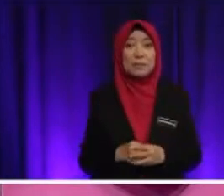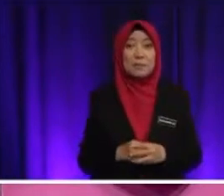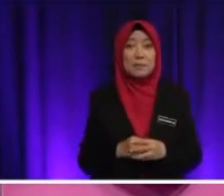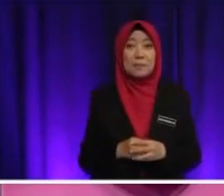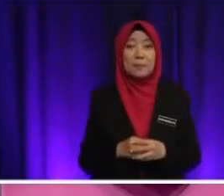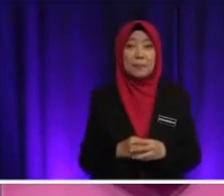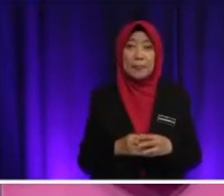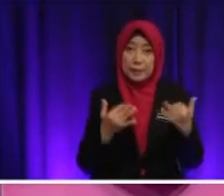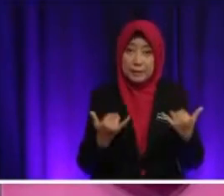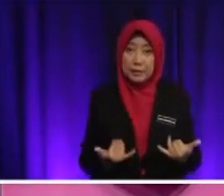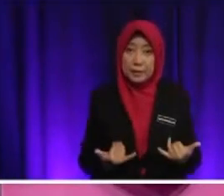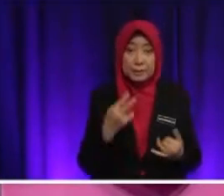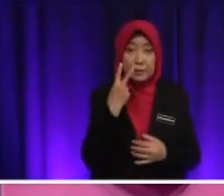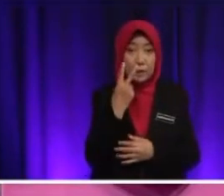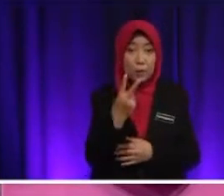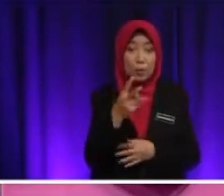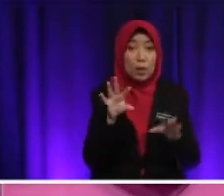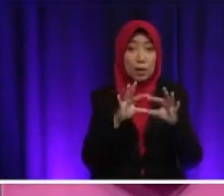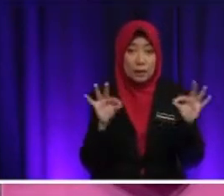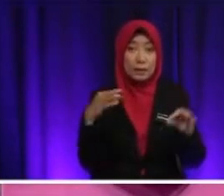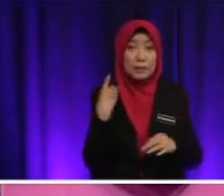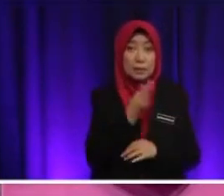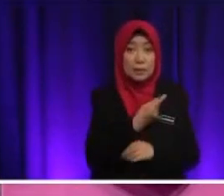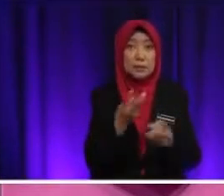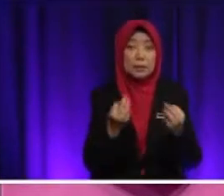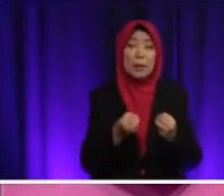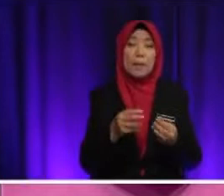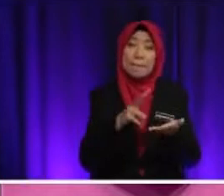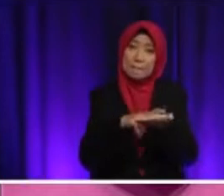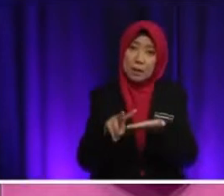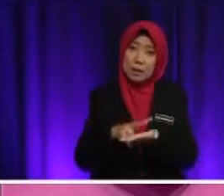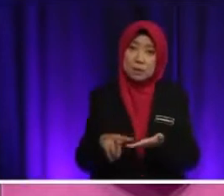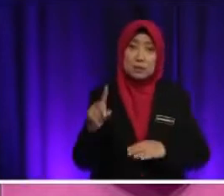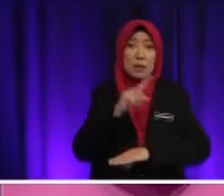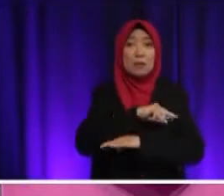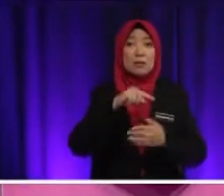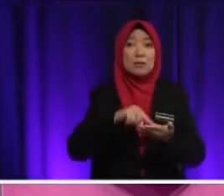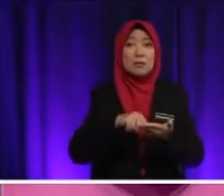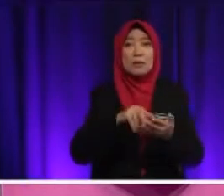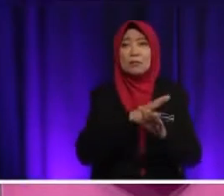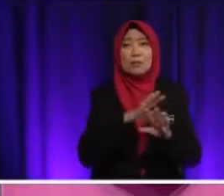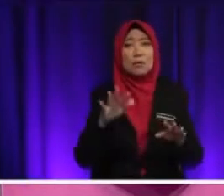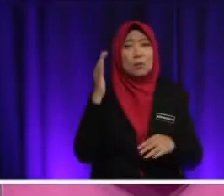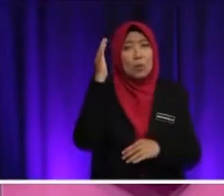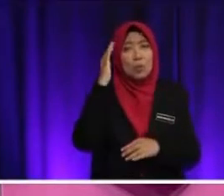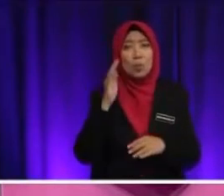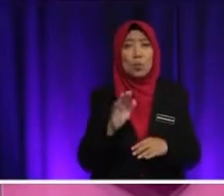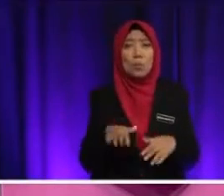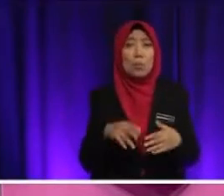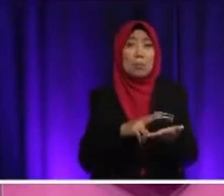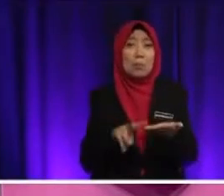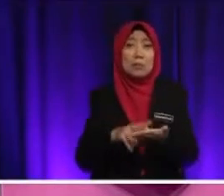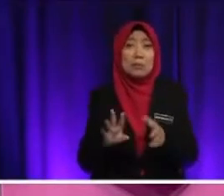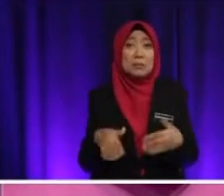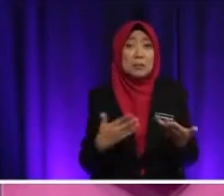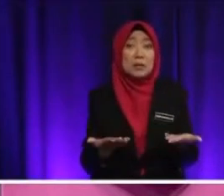sekarang kita akan tengok ayat yang kita nak baca pada hari ini. Wah ustaz, saya tak pernah baca lah ustaz, macam mana ni? Kita ada bantuan. Kita